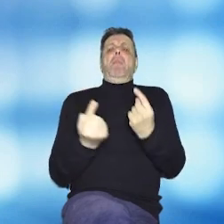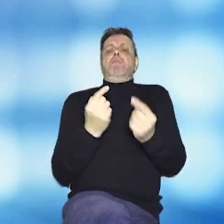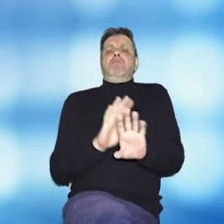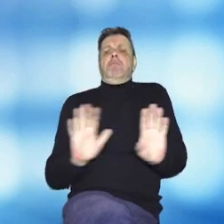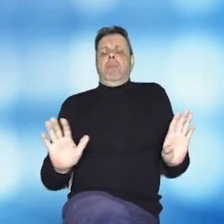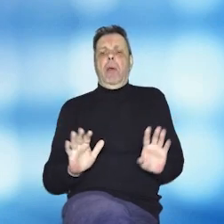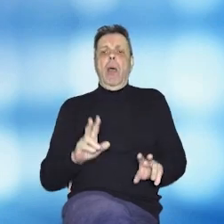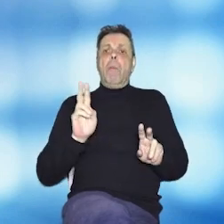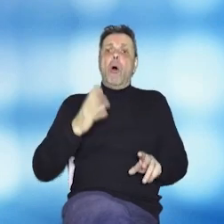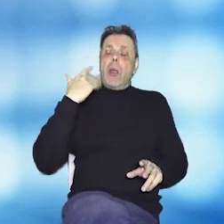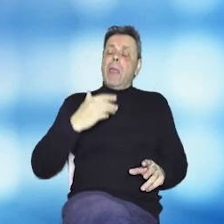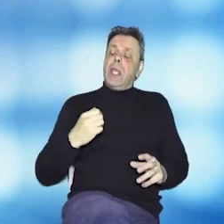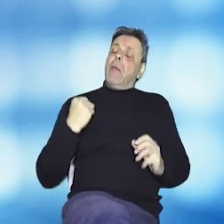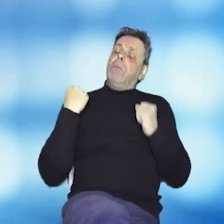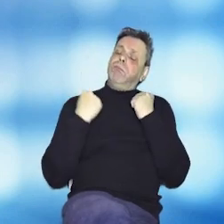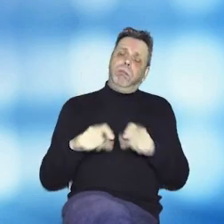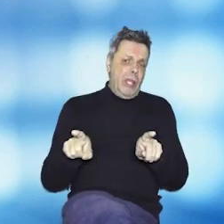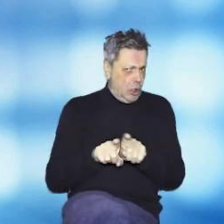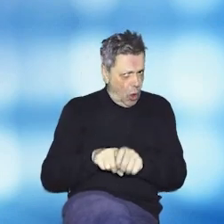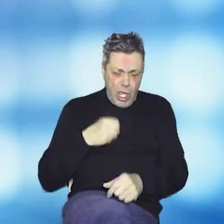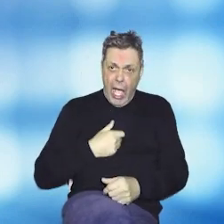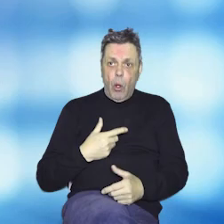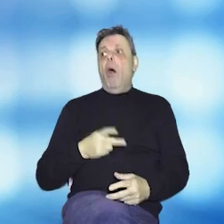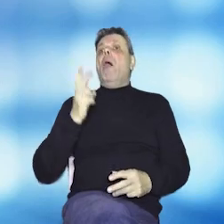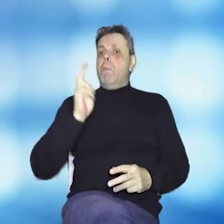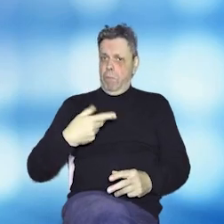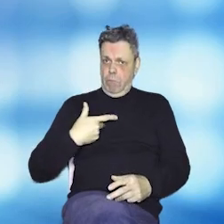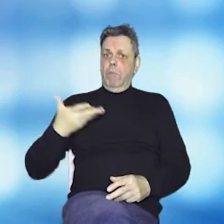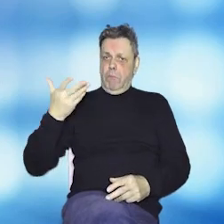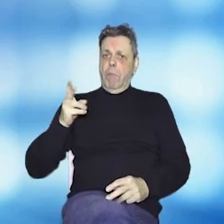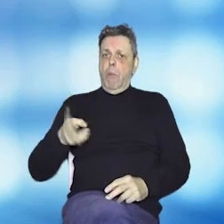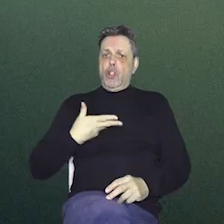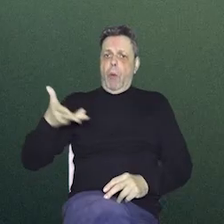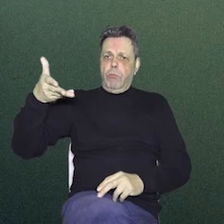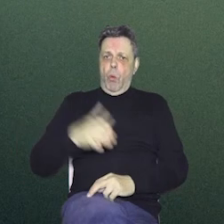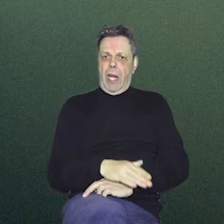simptoma. Ili može biti toliko dramatično da će nas oni ubiti. Jel? E sad.